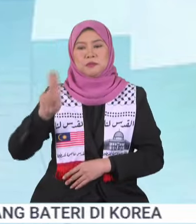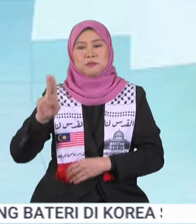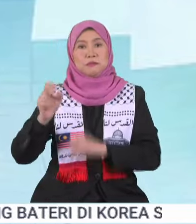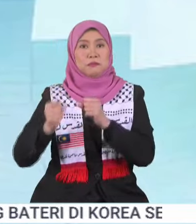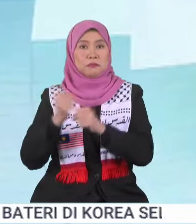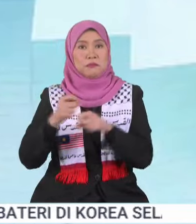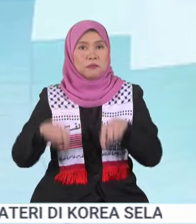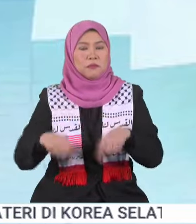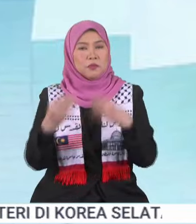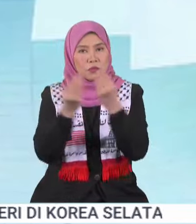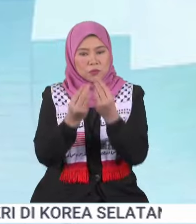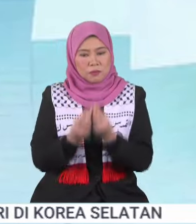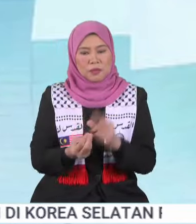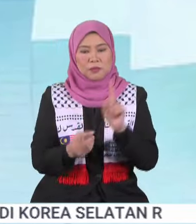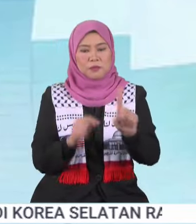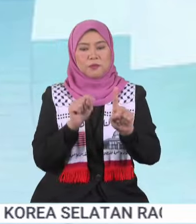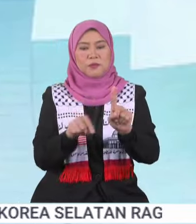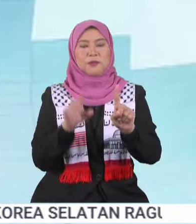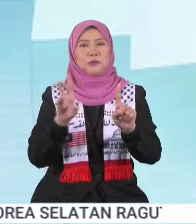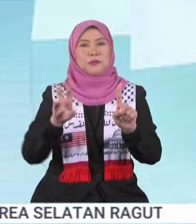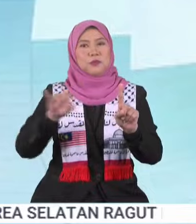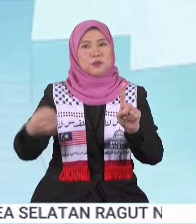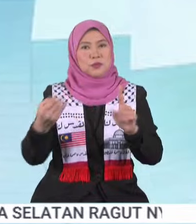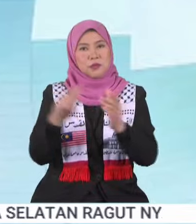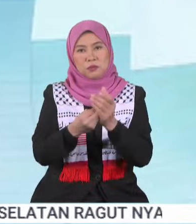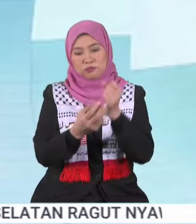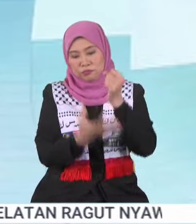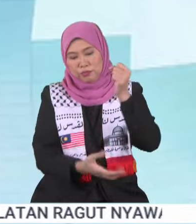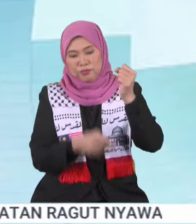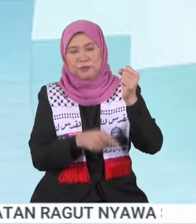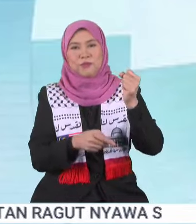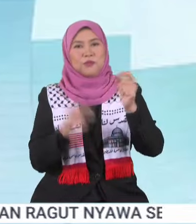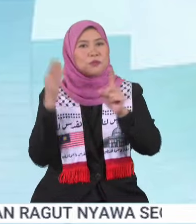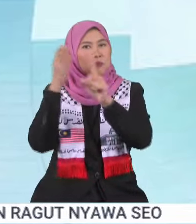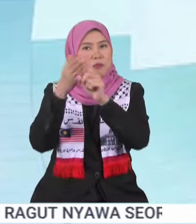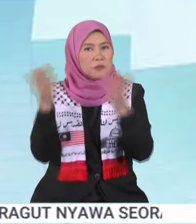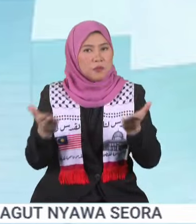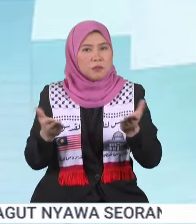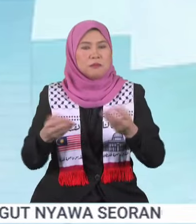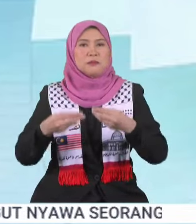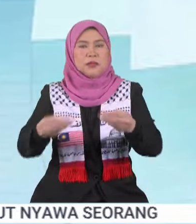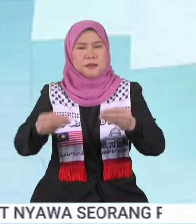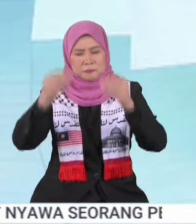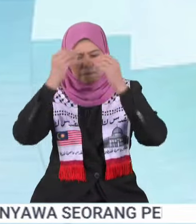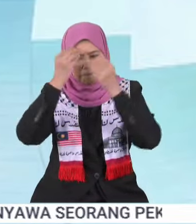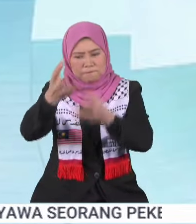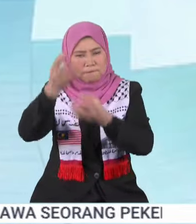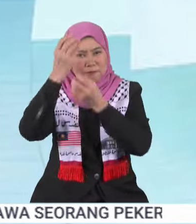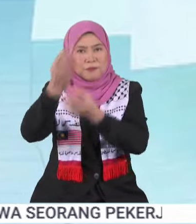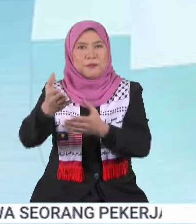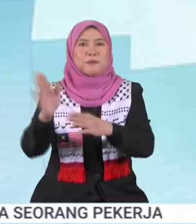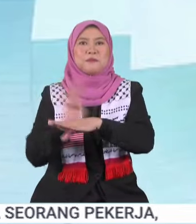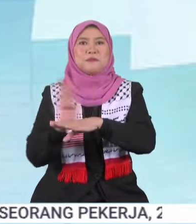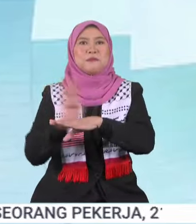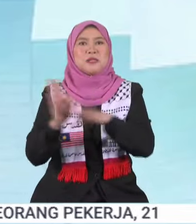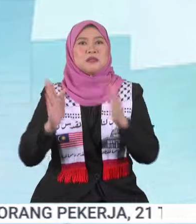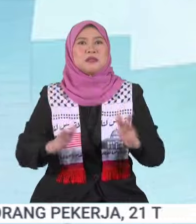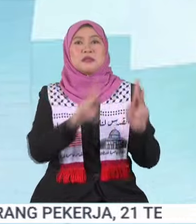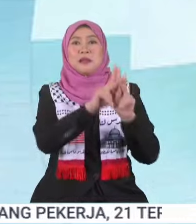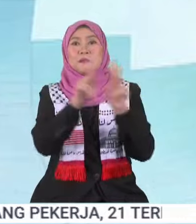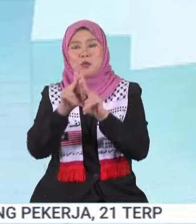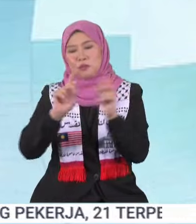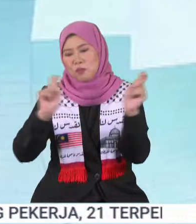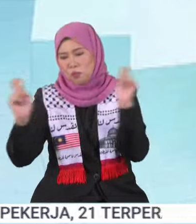ini. Sejumlah 1.7 juta ringgit diperuntukkan bagi tujuan memberi pendedahan kepada usahawan desa beralih